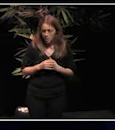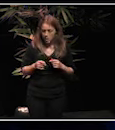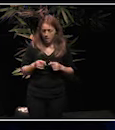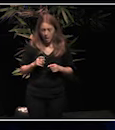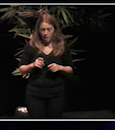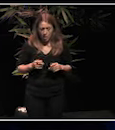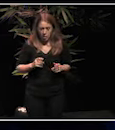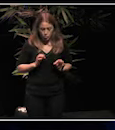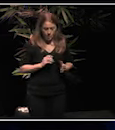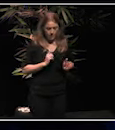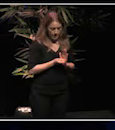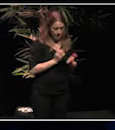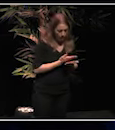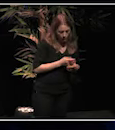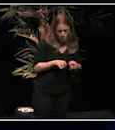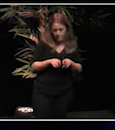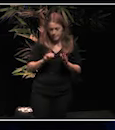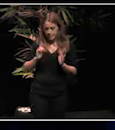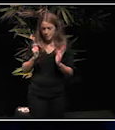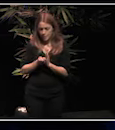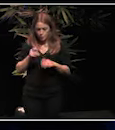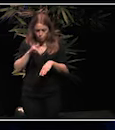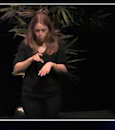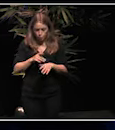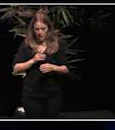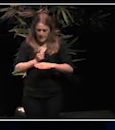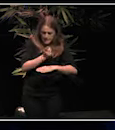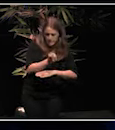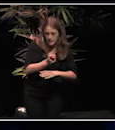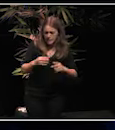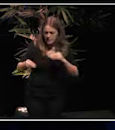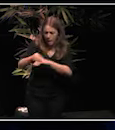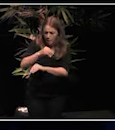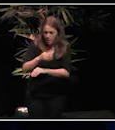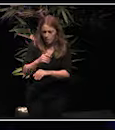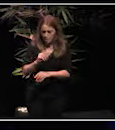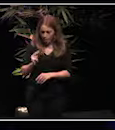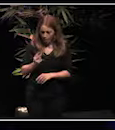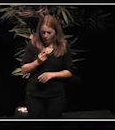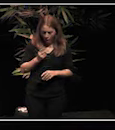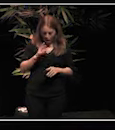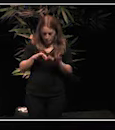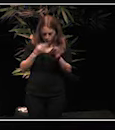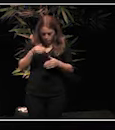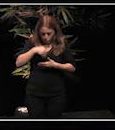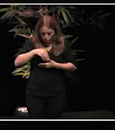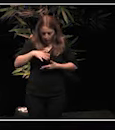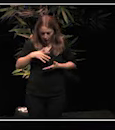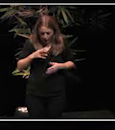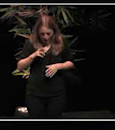et en la vivant, quand moi, j'ai appris encore sur moi, j'ai découvert des nouvelles ressources.